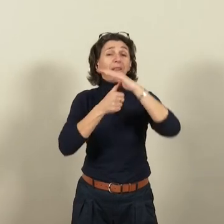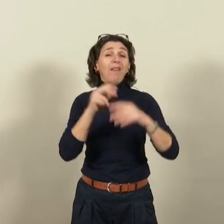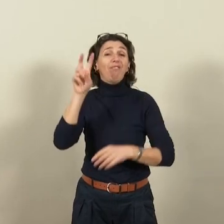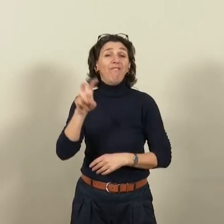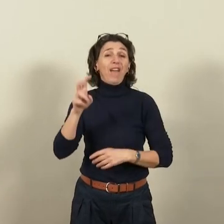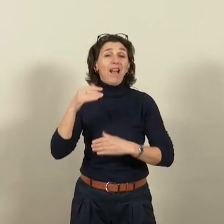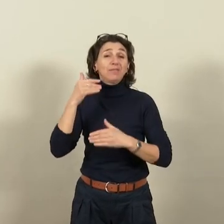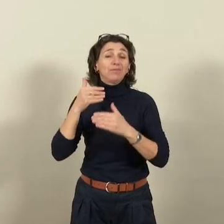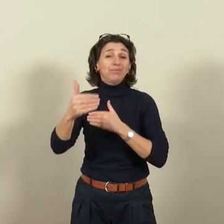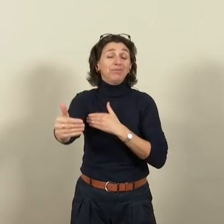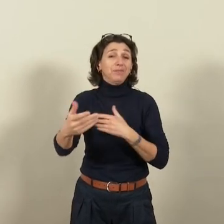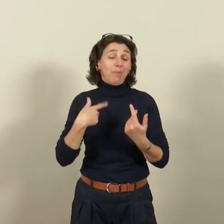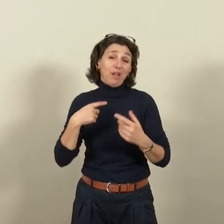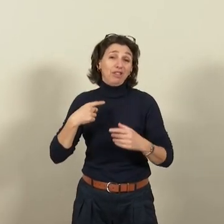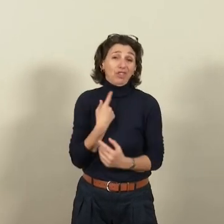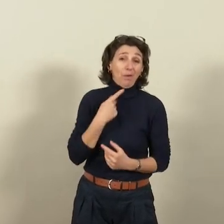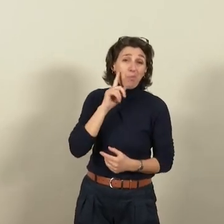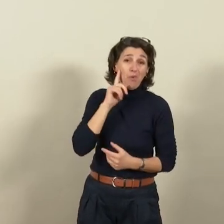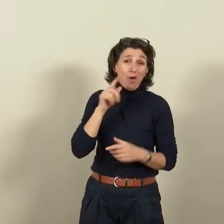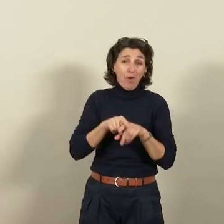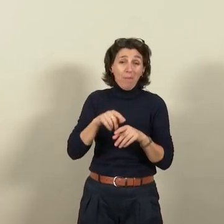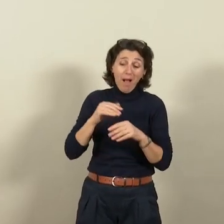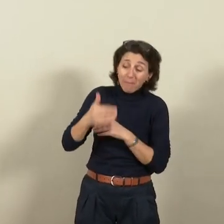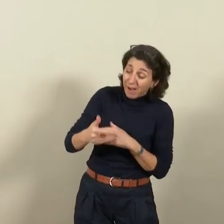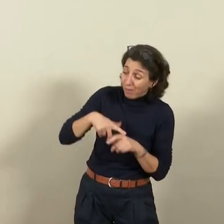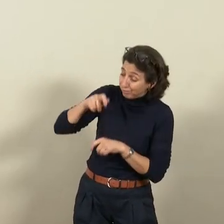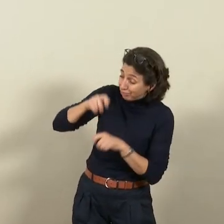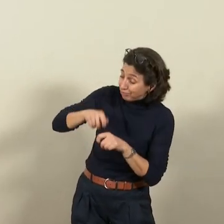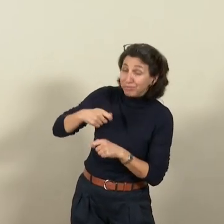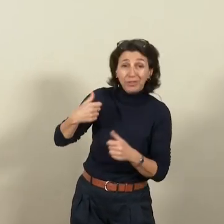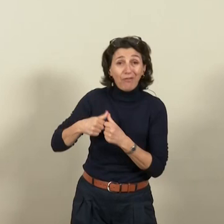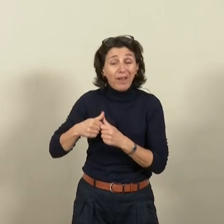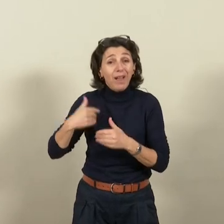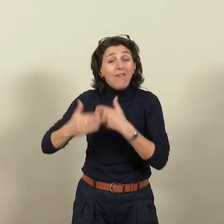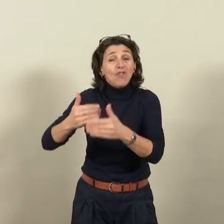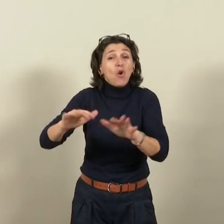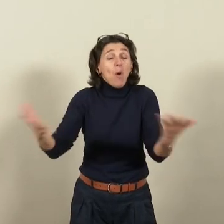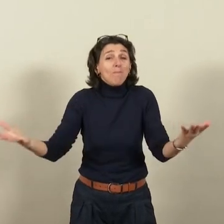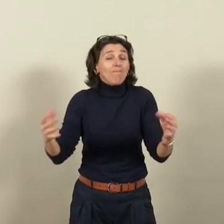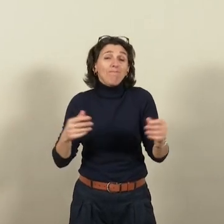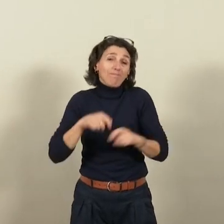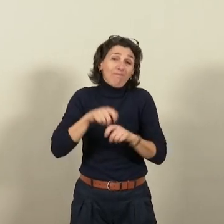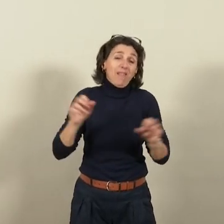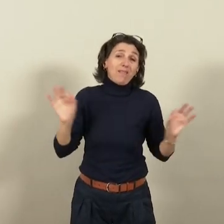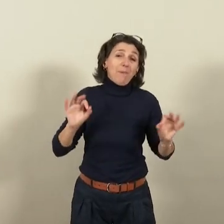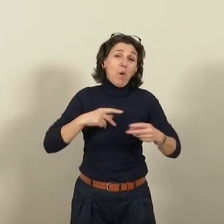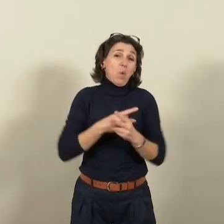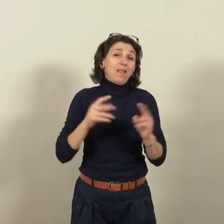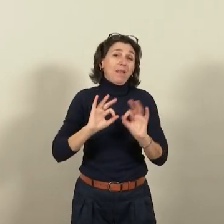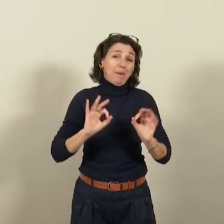en raison de l'absence d'indicateur permettant de mesurer les avancées éventuell de notre ville en matière